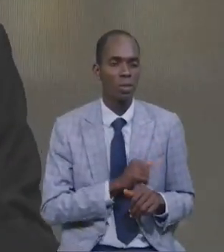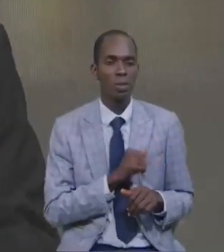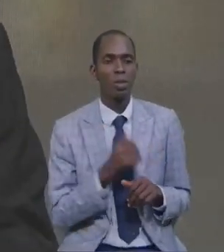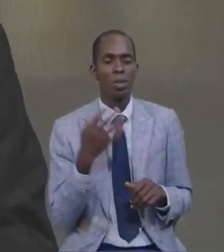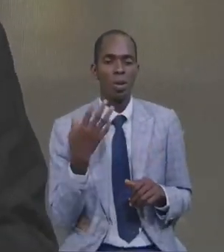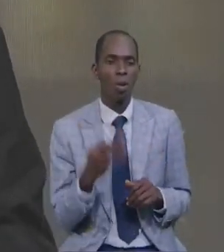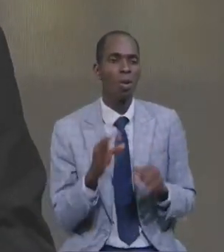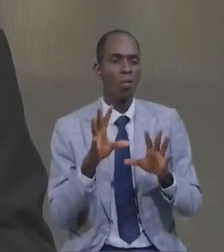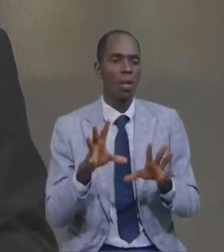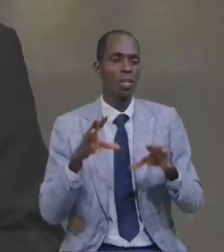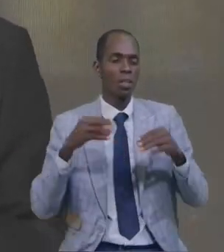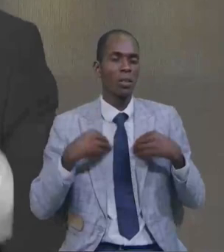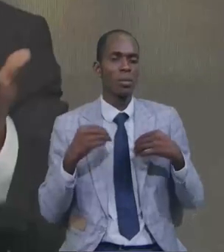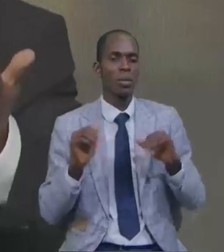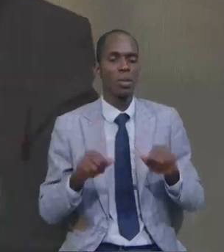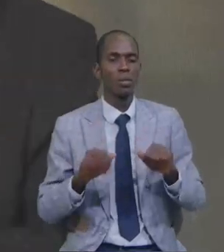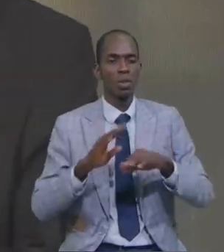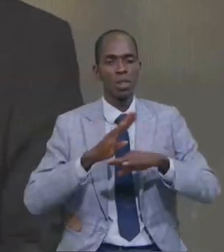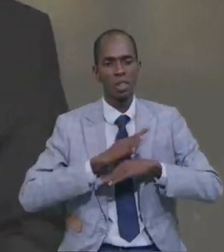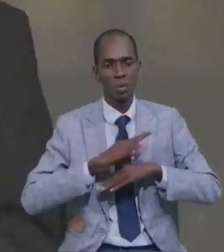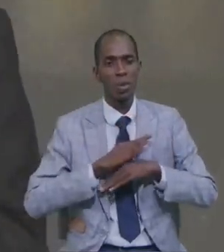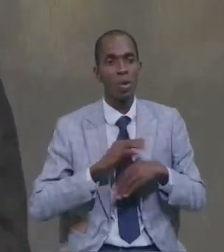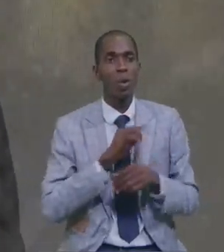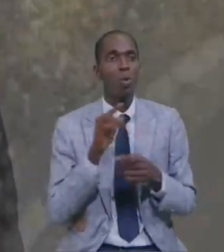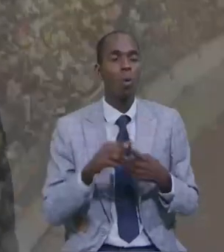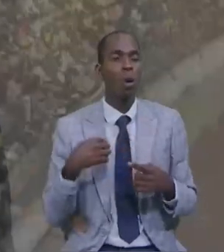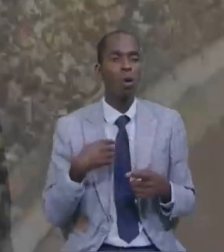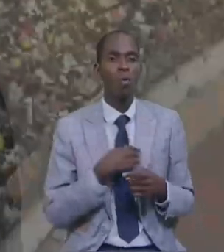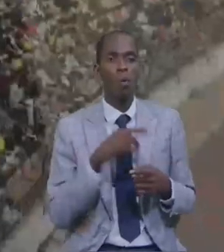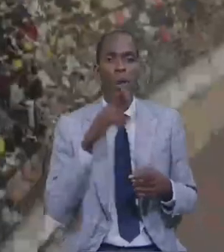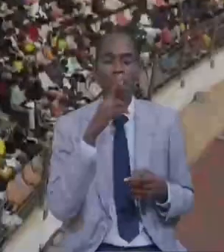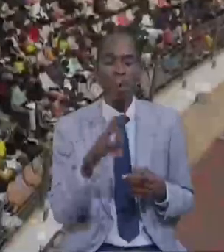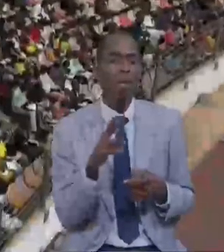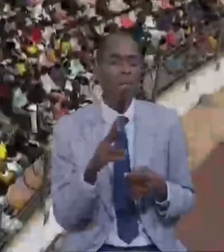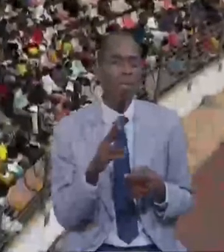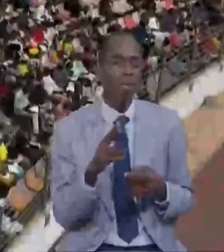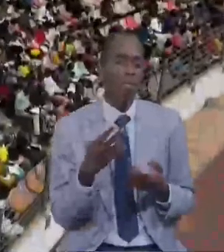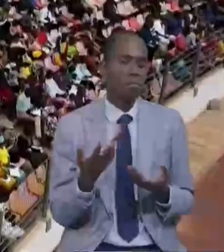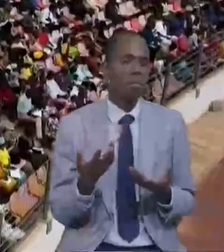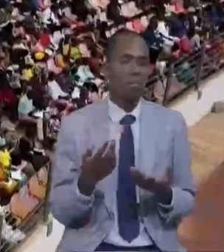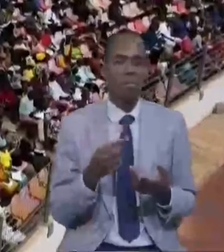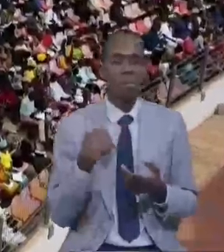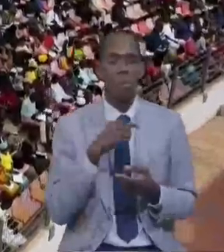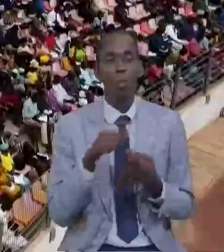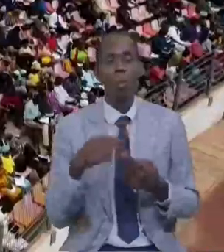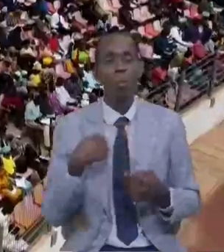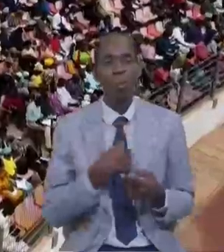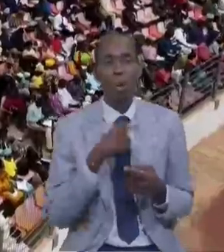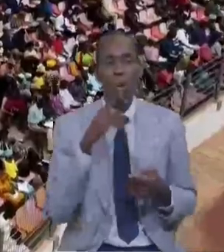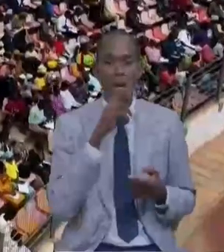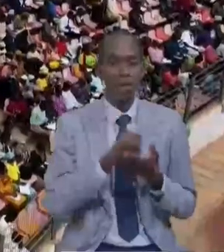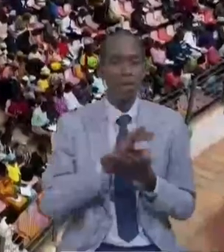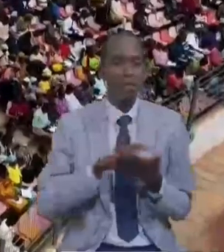l'attitude de contentement. La piété avec le contentement est un grand